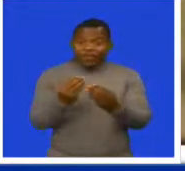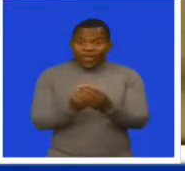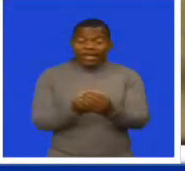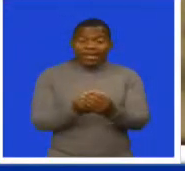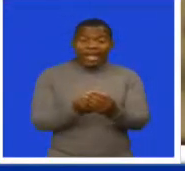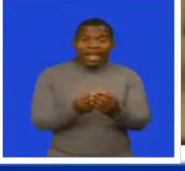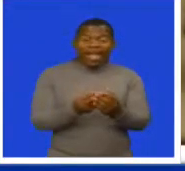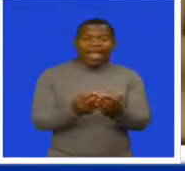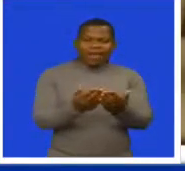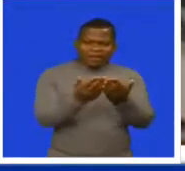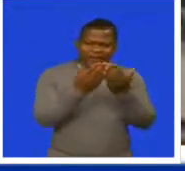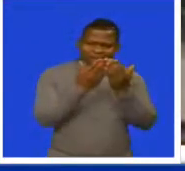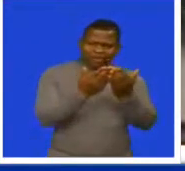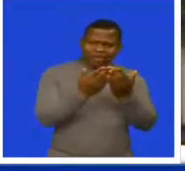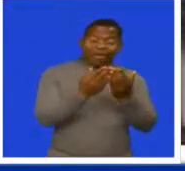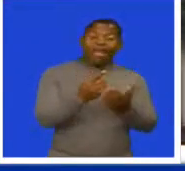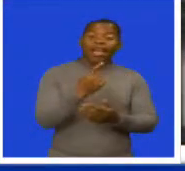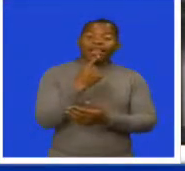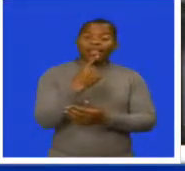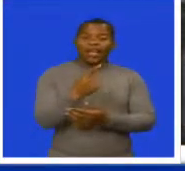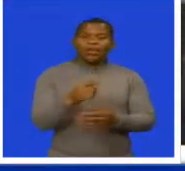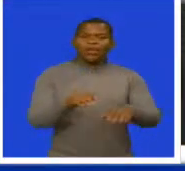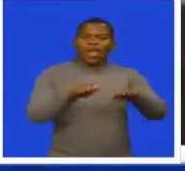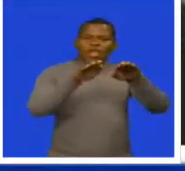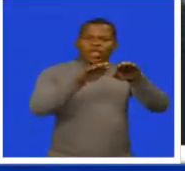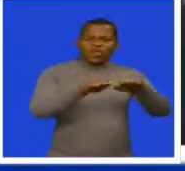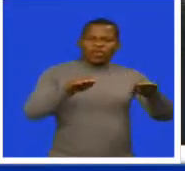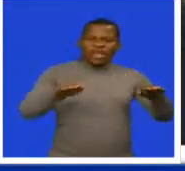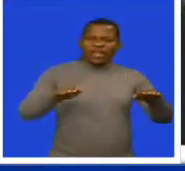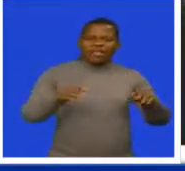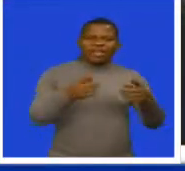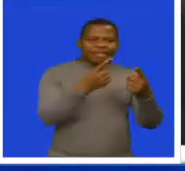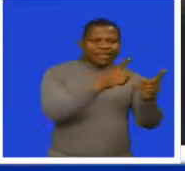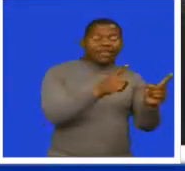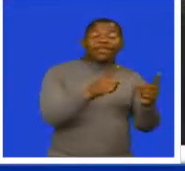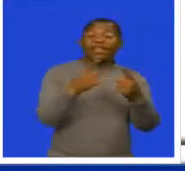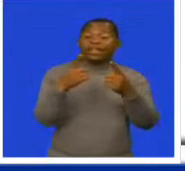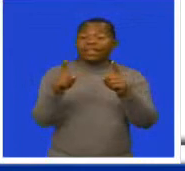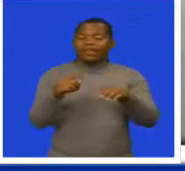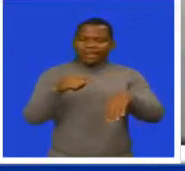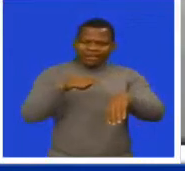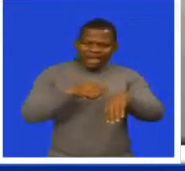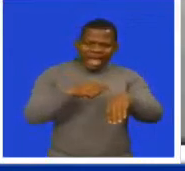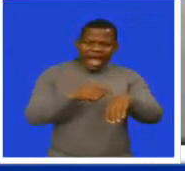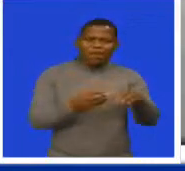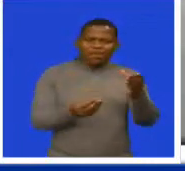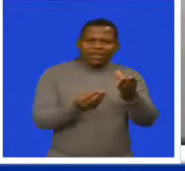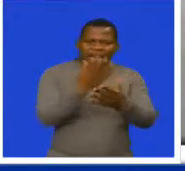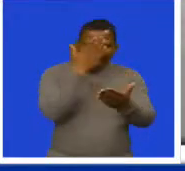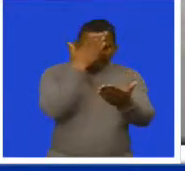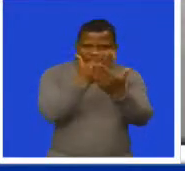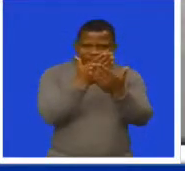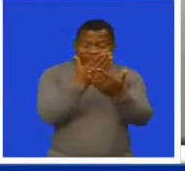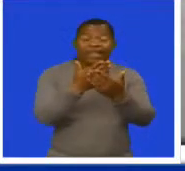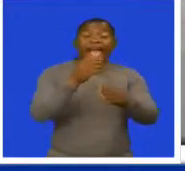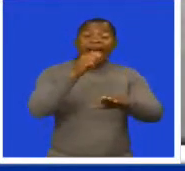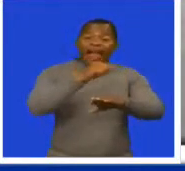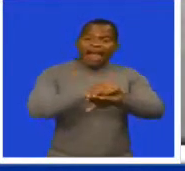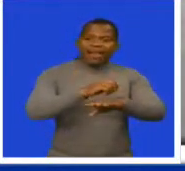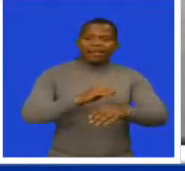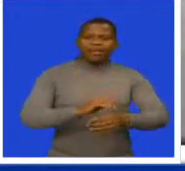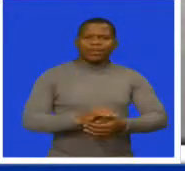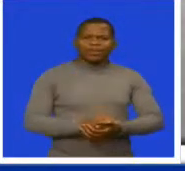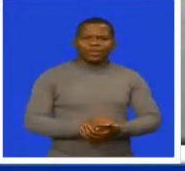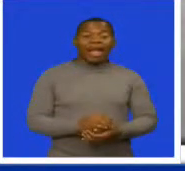wokugcina umkhathi eTindzabeni kubika Sifiso Nxumalo nginasimuva Shongwe enhlangano. Sihlalo wenhlangano